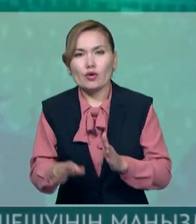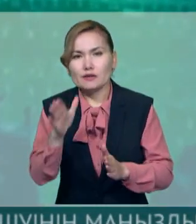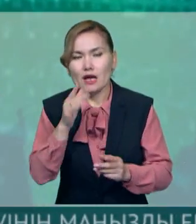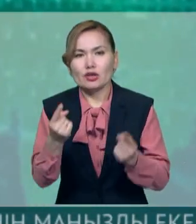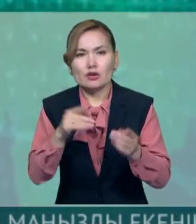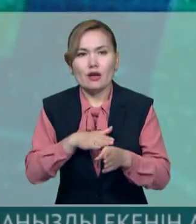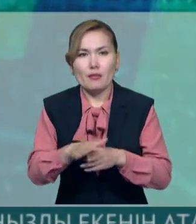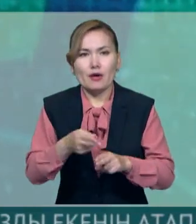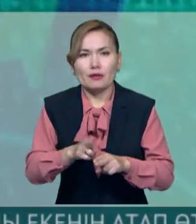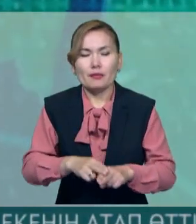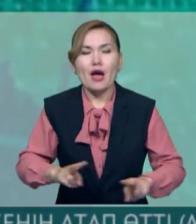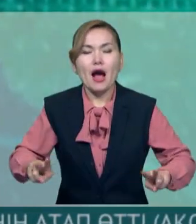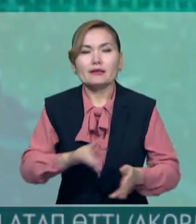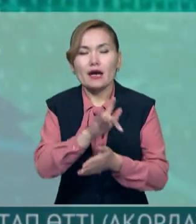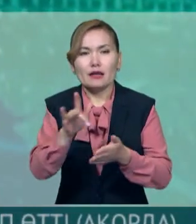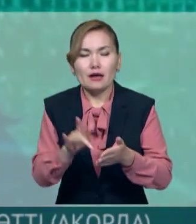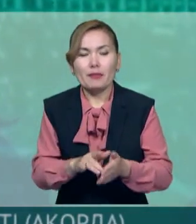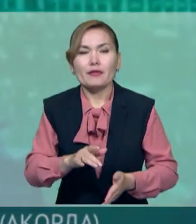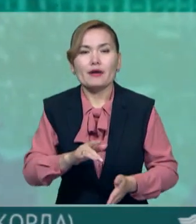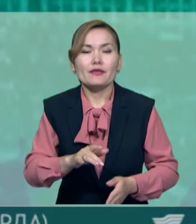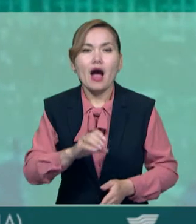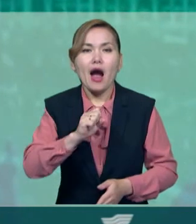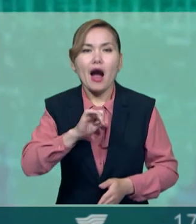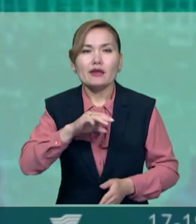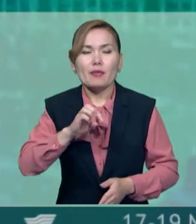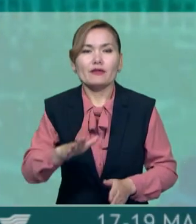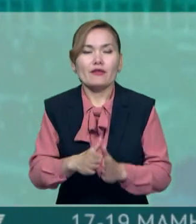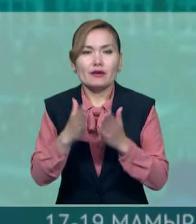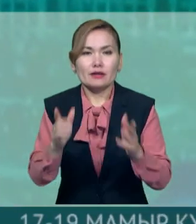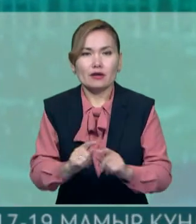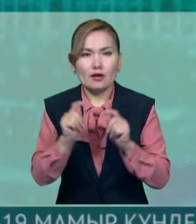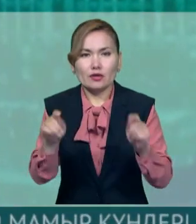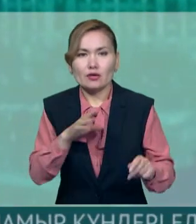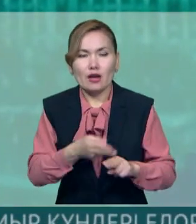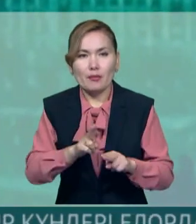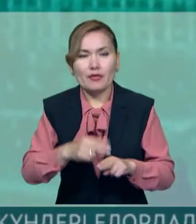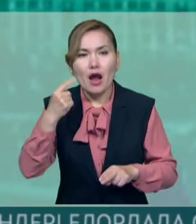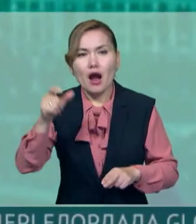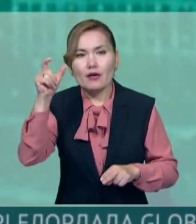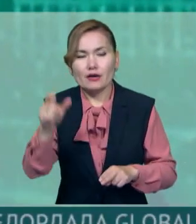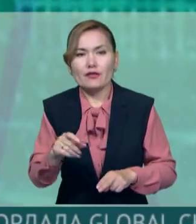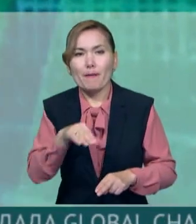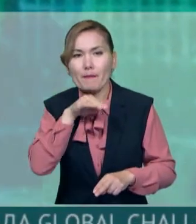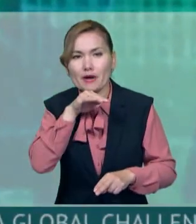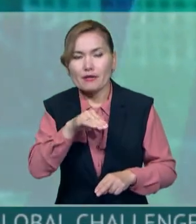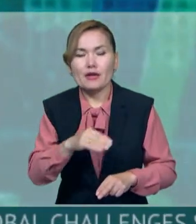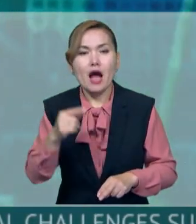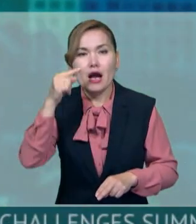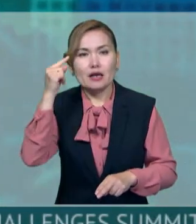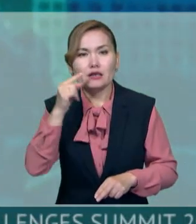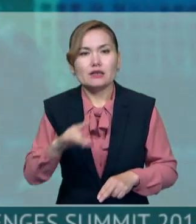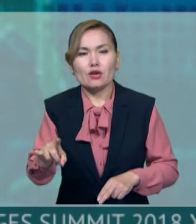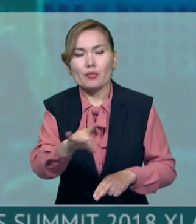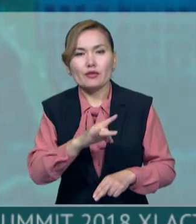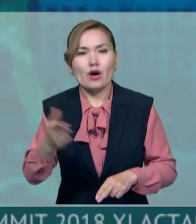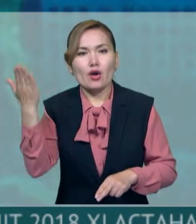Астанада Айтматов империяның соңғы жазушысы атты кітаптың таныстырылымы өтті. Шығарма авторы профессор Қырғыз